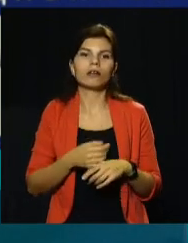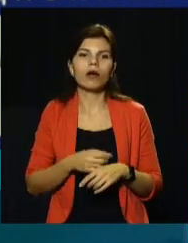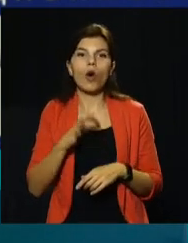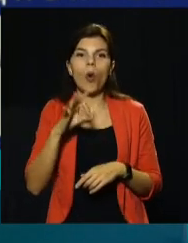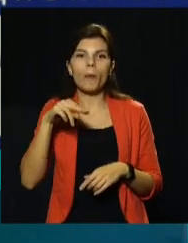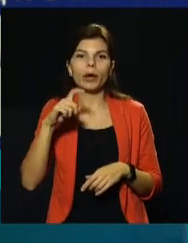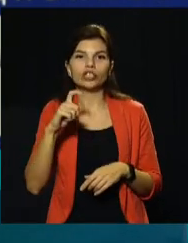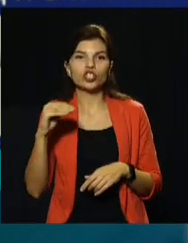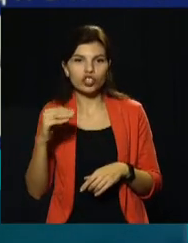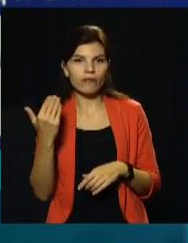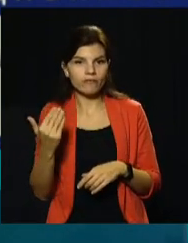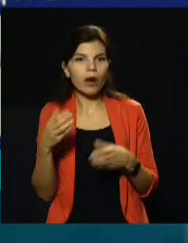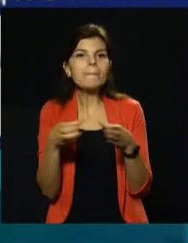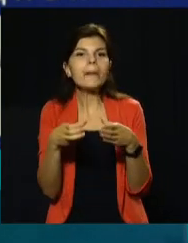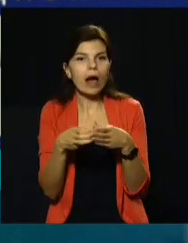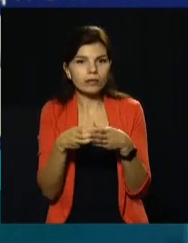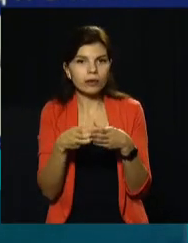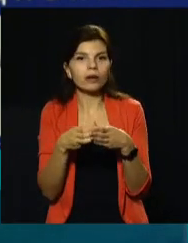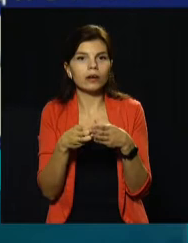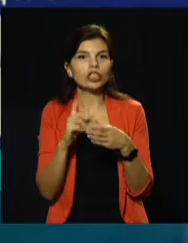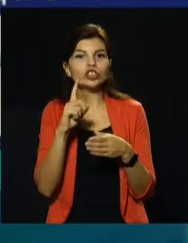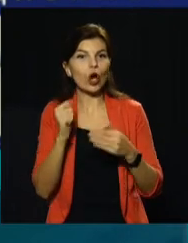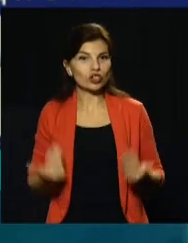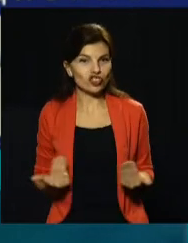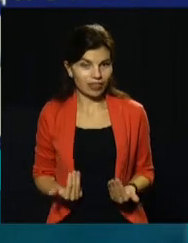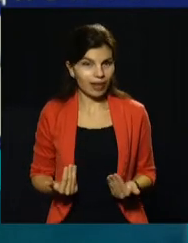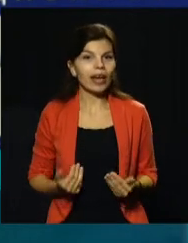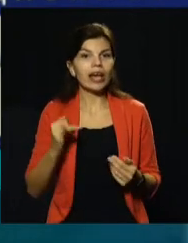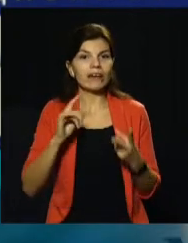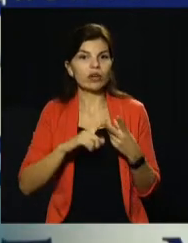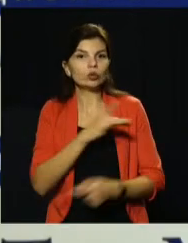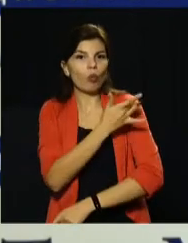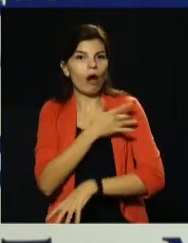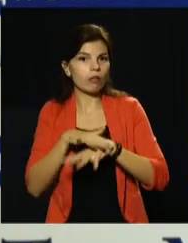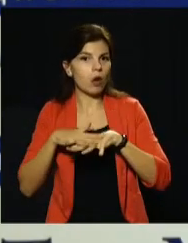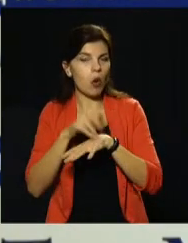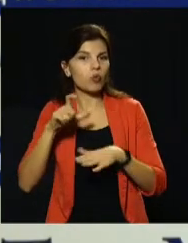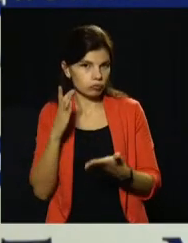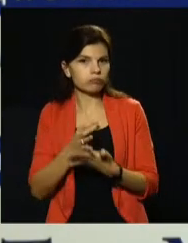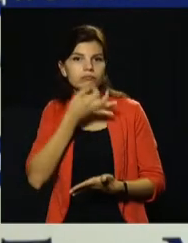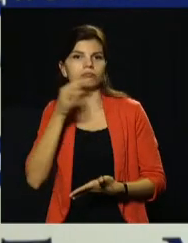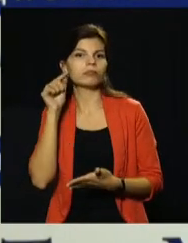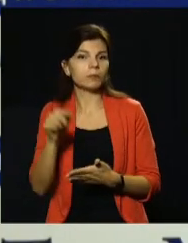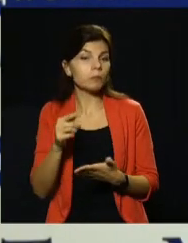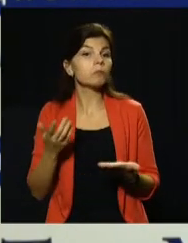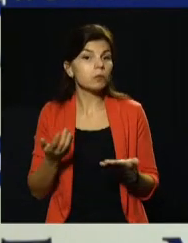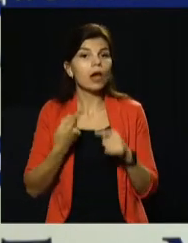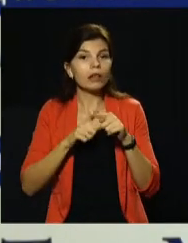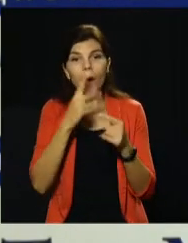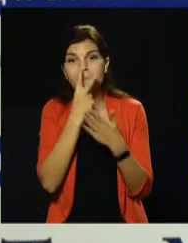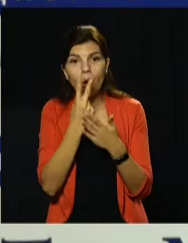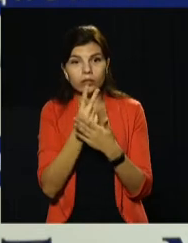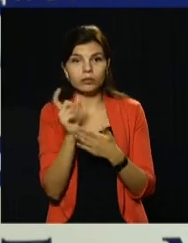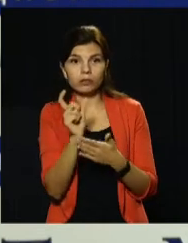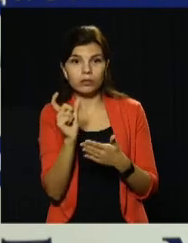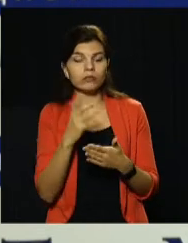ОПЗЖ, партия, оппозиционная партия «За життя» и «Слуга народа». Этот показатель